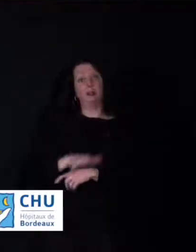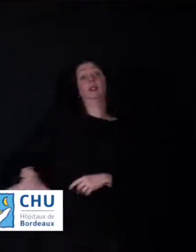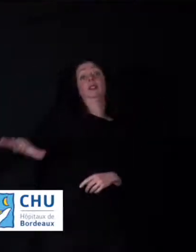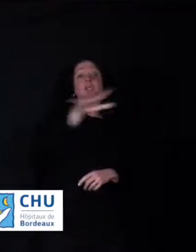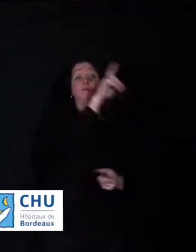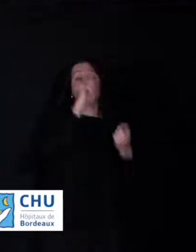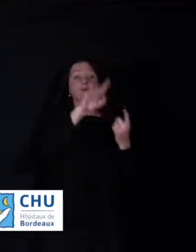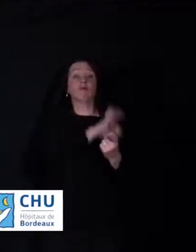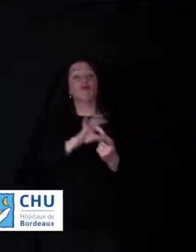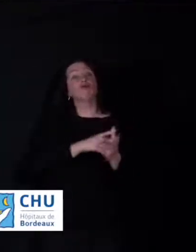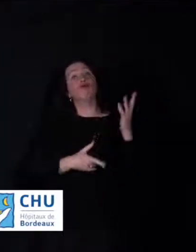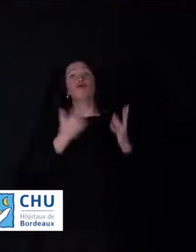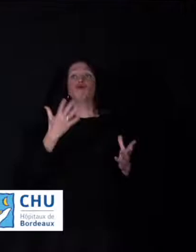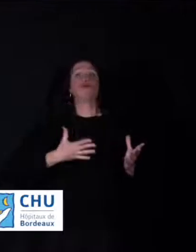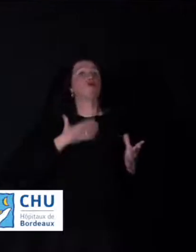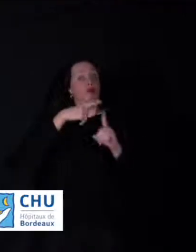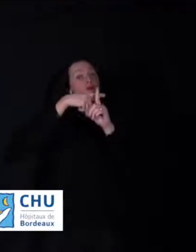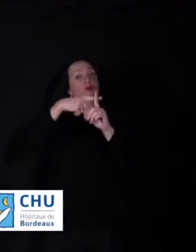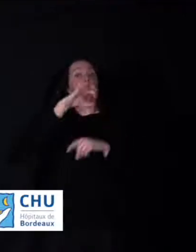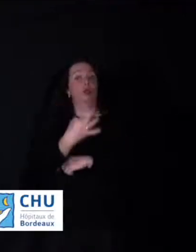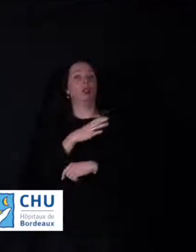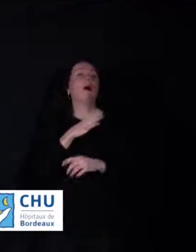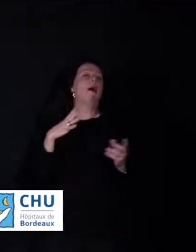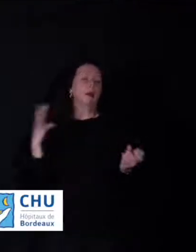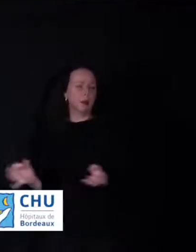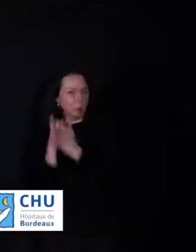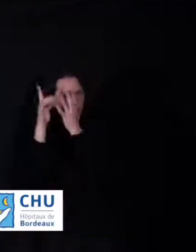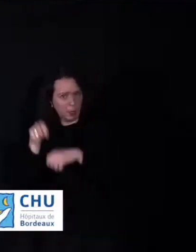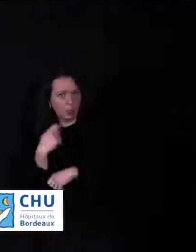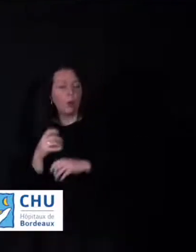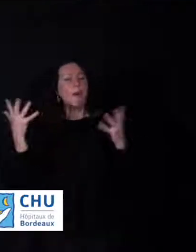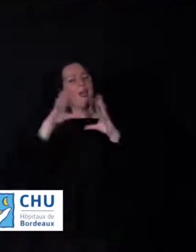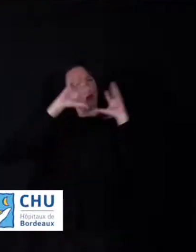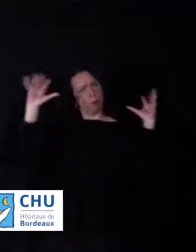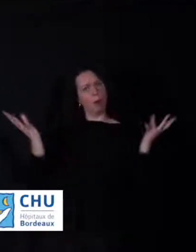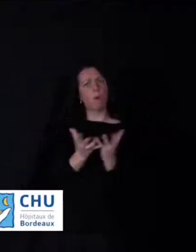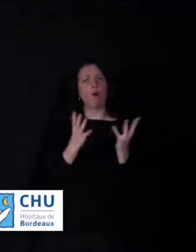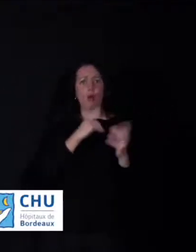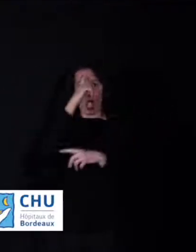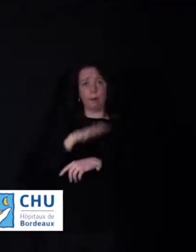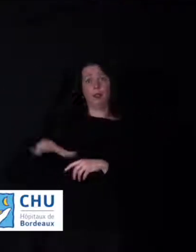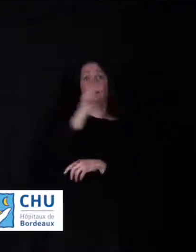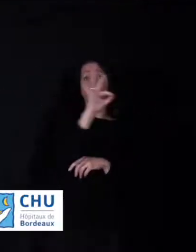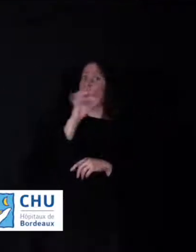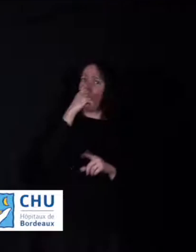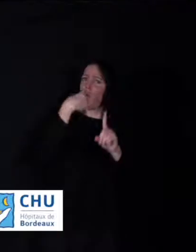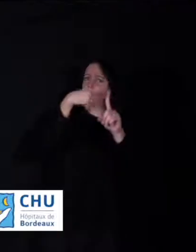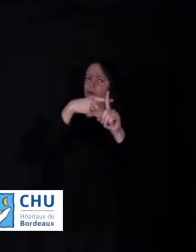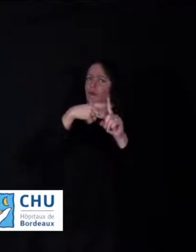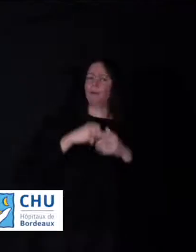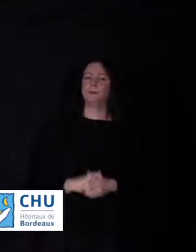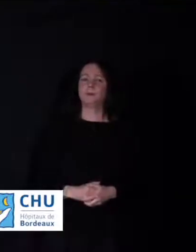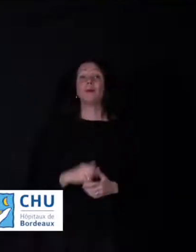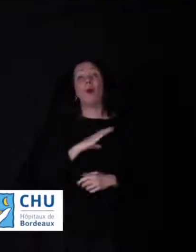plutôt favorable, même si on verra après qu'il y a des exceptions, mais on a une opinion favorable. Il va y avoir une deuxième catégorie